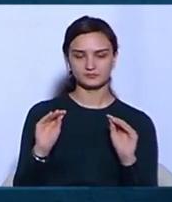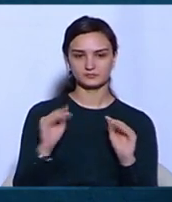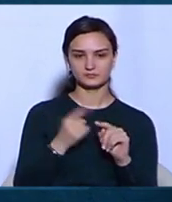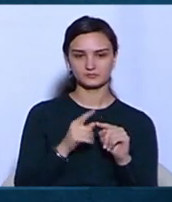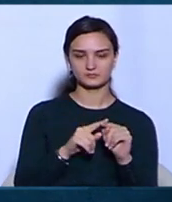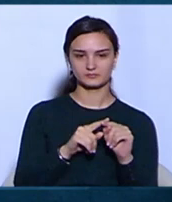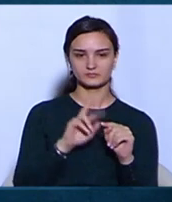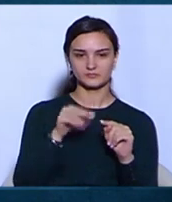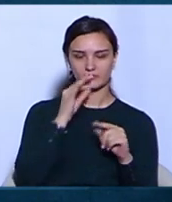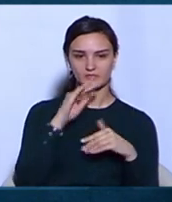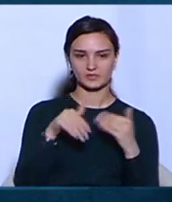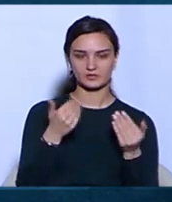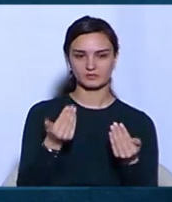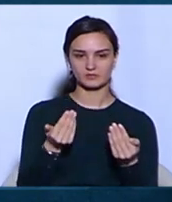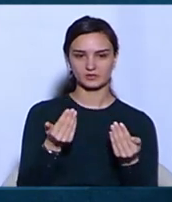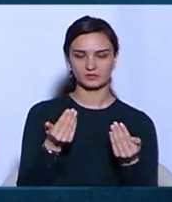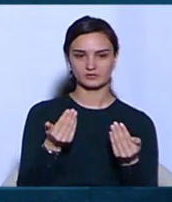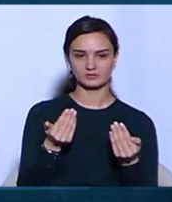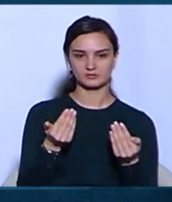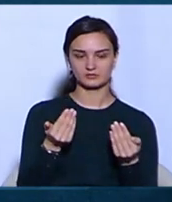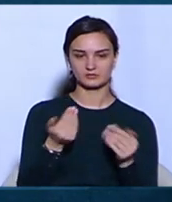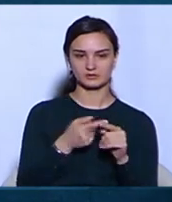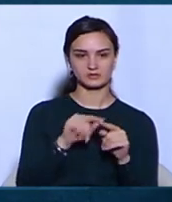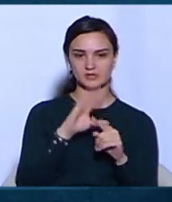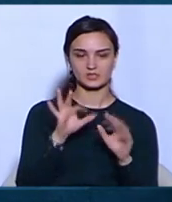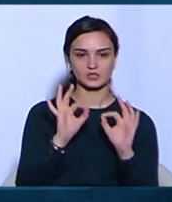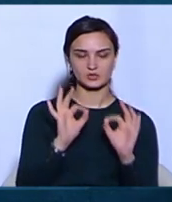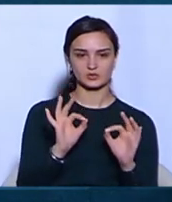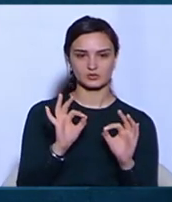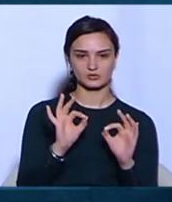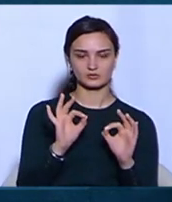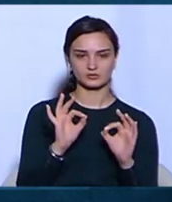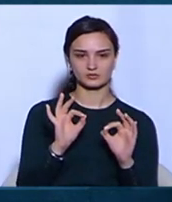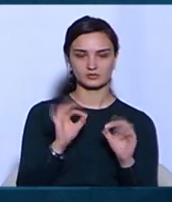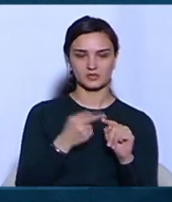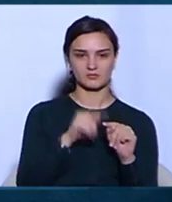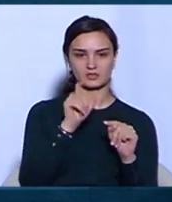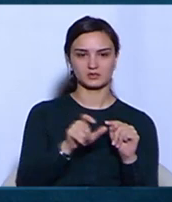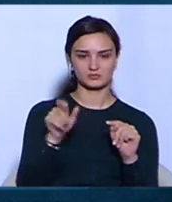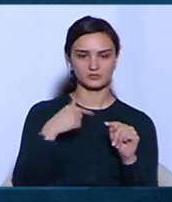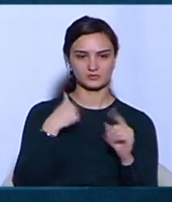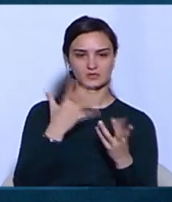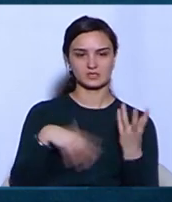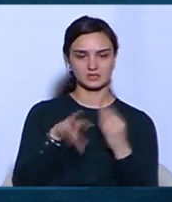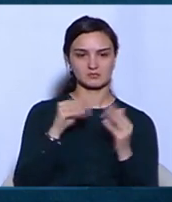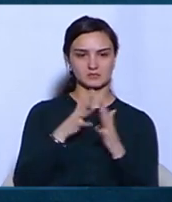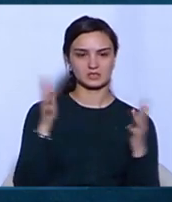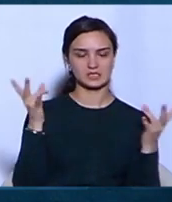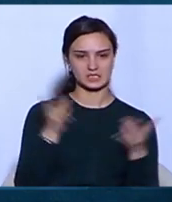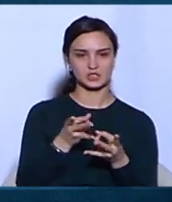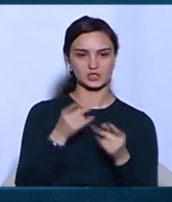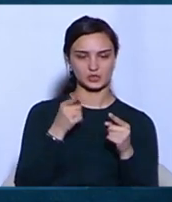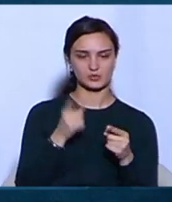განწყობილი გარემო და ასე შემდეგ. და მე ვფიქრობ, ეს არის ყველაზე სწორი, რადგან ამ ადამიანებს ჩვენგან ყველაზე მეტად